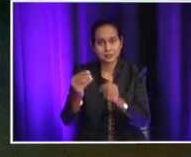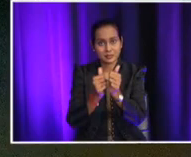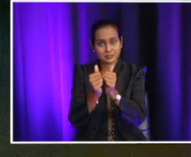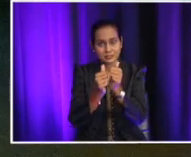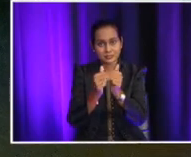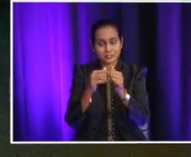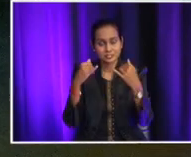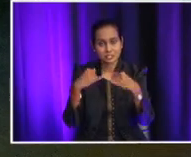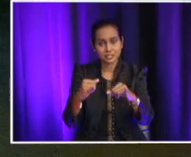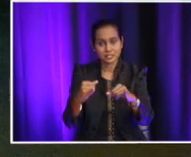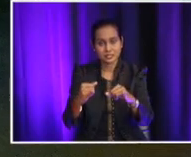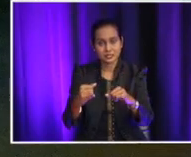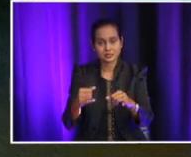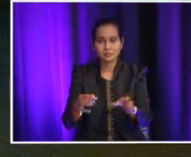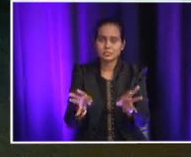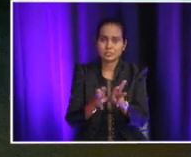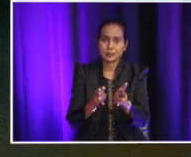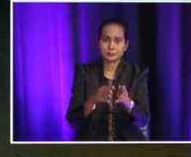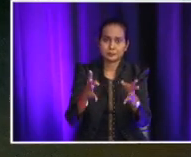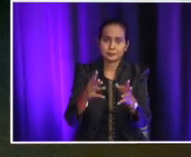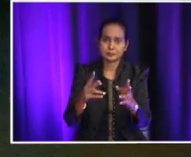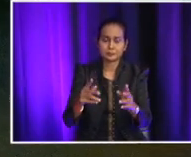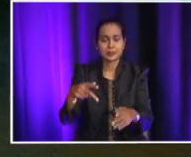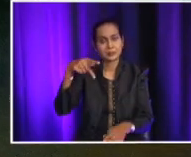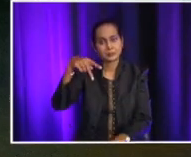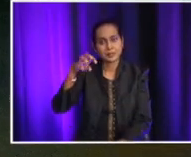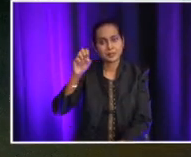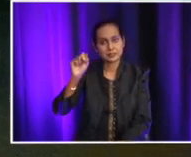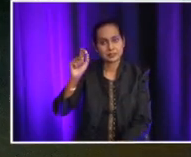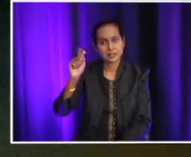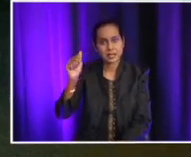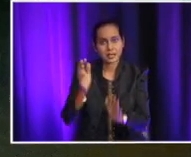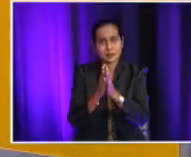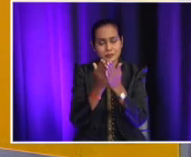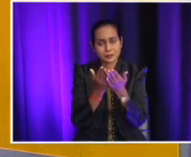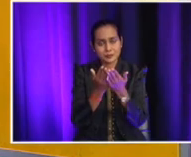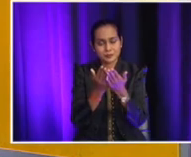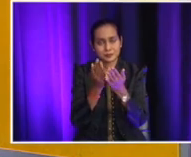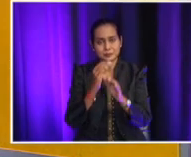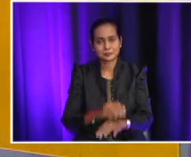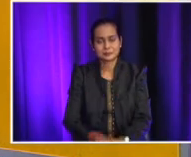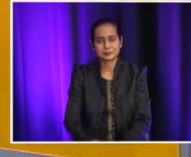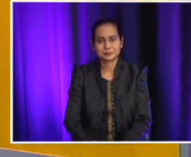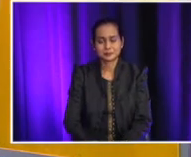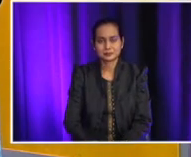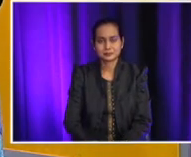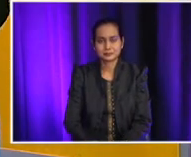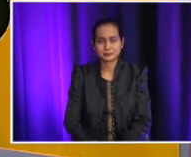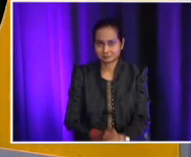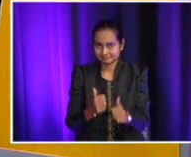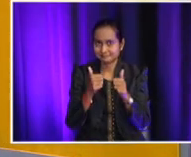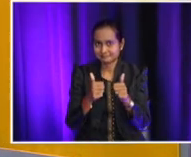telah dijalankan Seperti apa tadi pagi pesta buku salah satu Activity yang dijalankan bagusnya Ilham